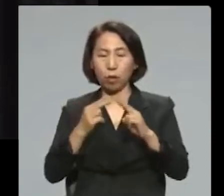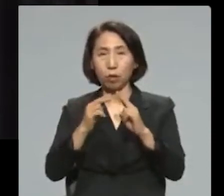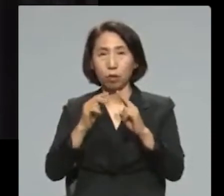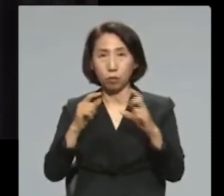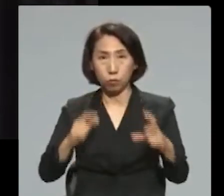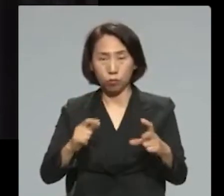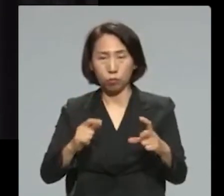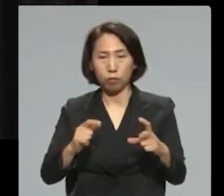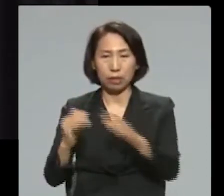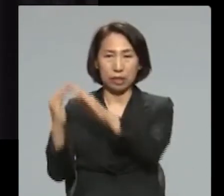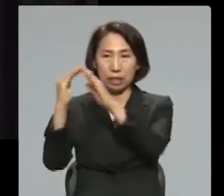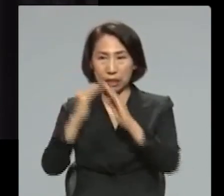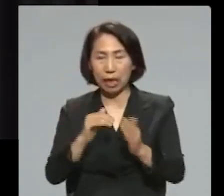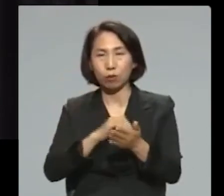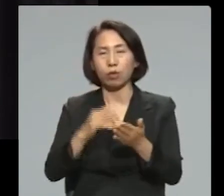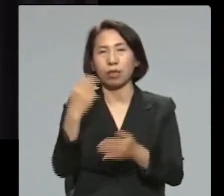인구는